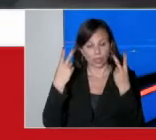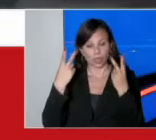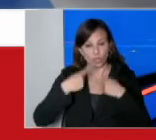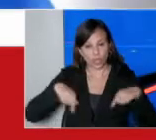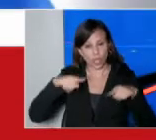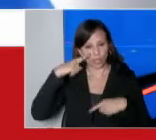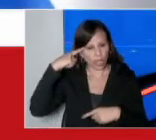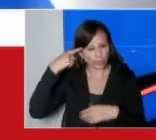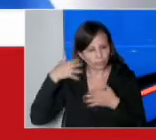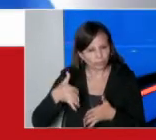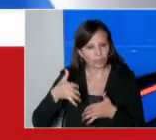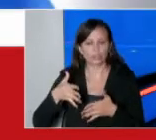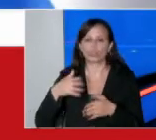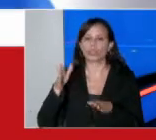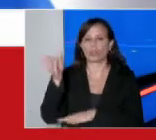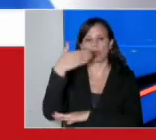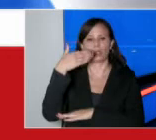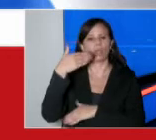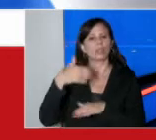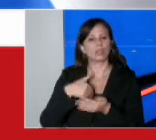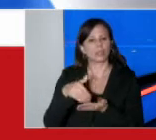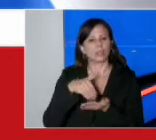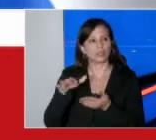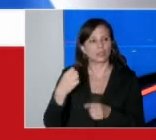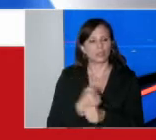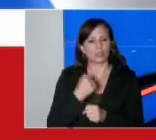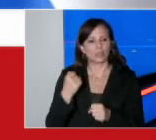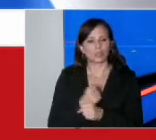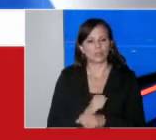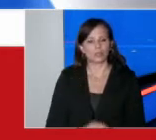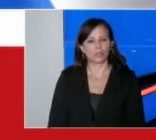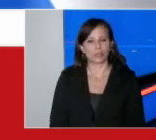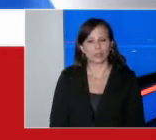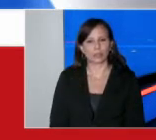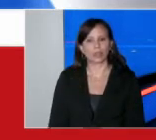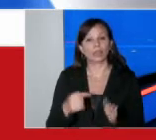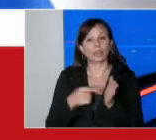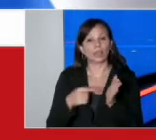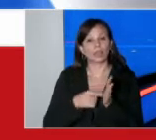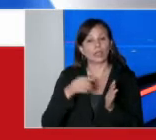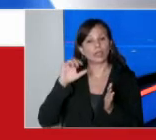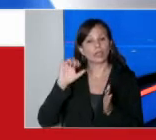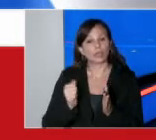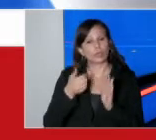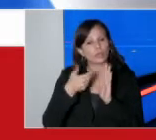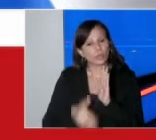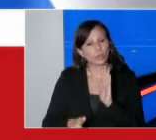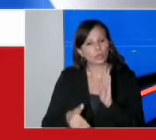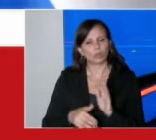אותנו זה שהמדינה תתפקד, ואנחנו רוצים שהמדינה תתפקד. ולכן גם אם יש פה ויתור